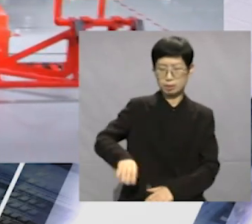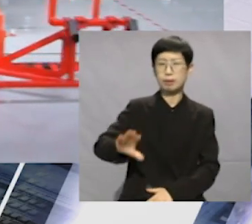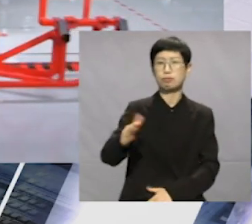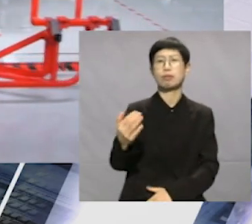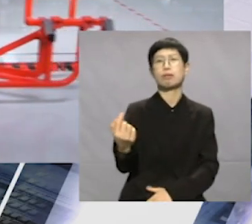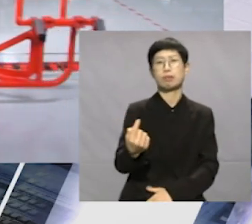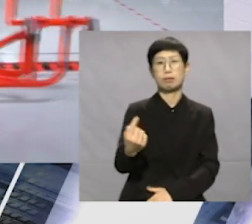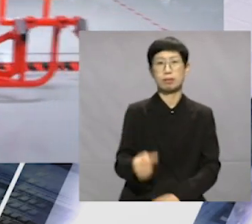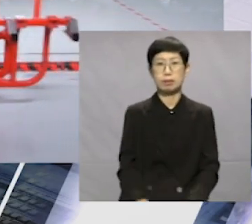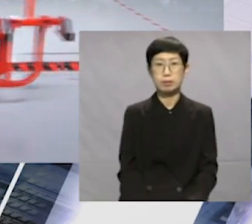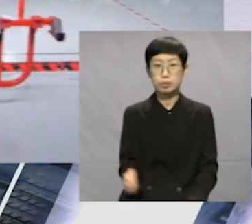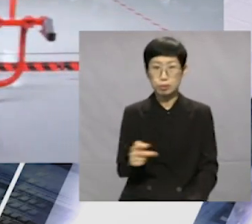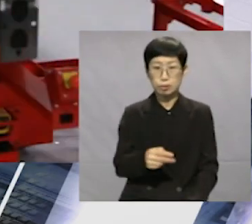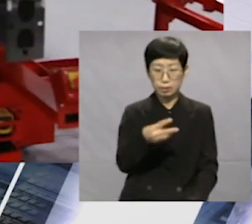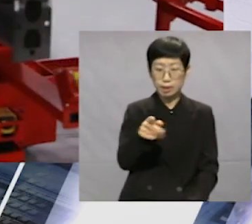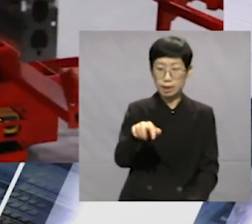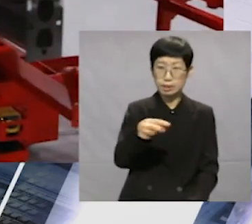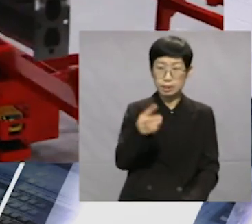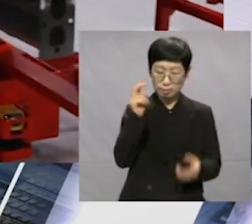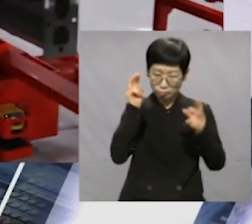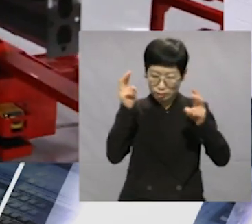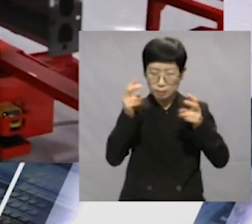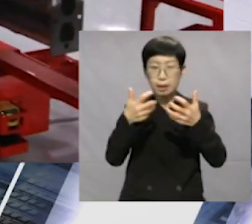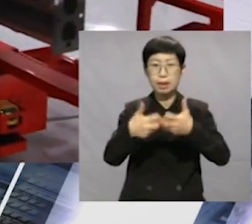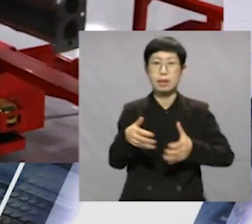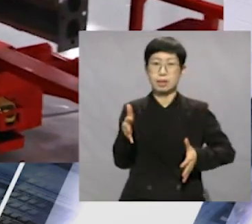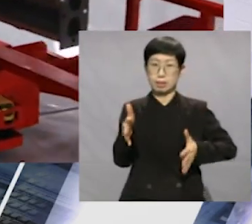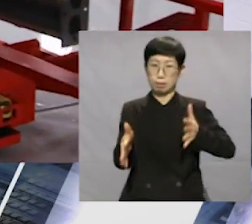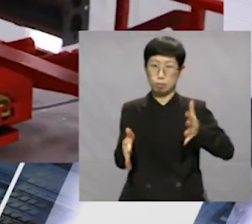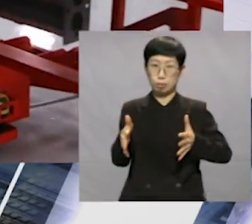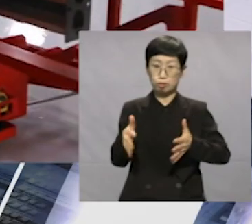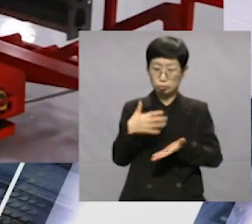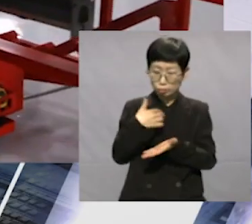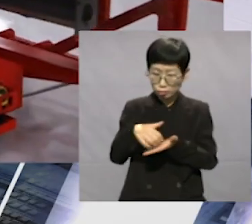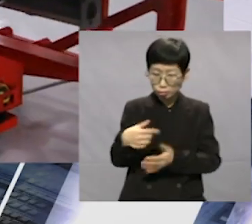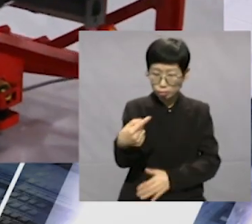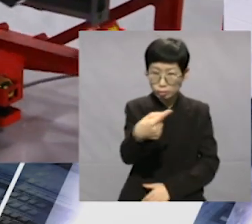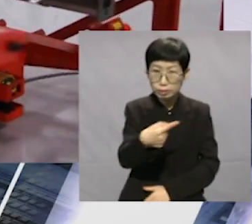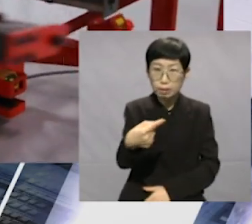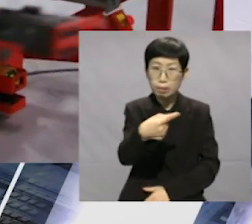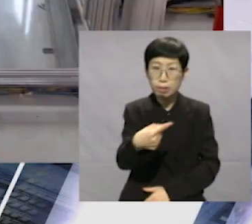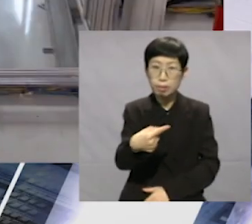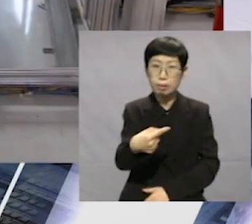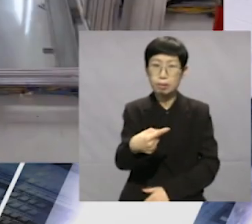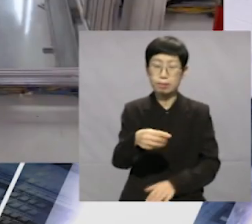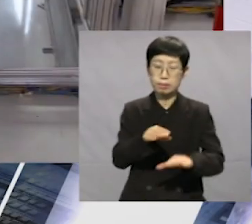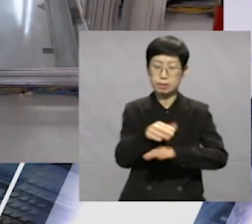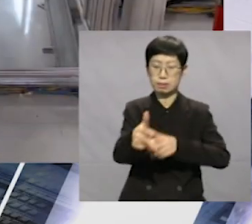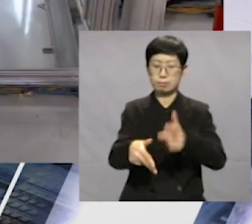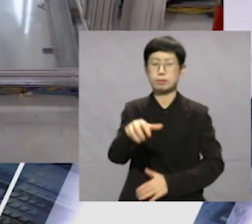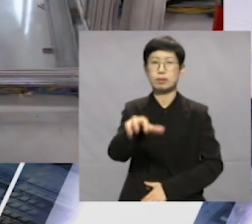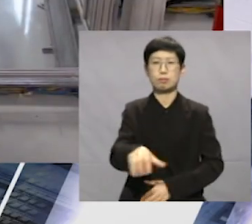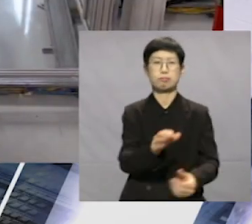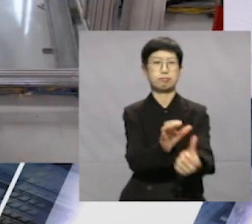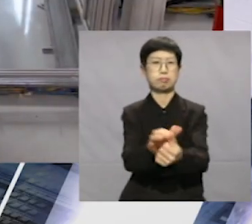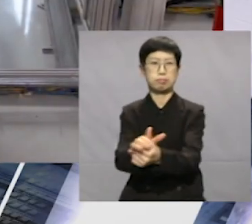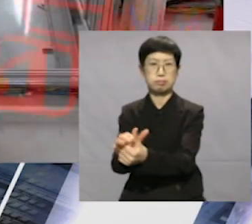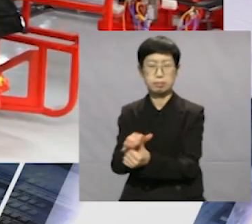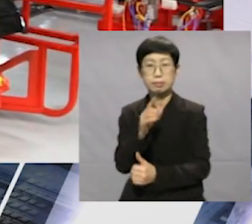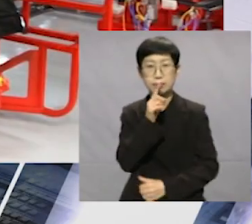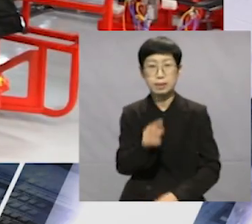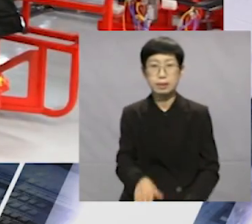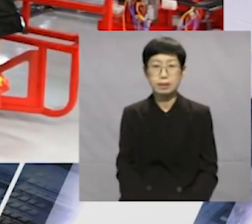이제 테슬라의 옵티머스 로봇이 올해 소량 상생해 가지고 1,000대가량 테슬라 공장에 배치가 된다라고 그래요. 네, 네. 그러니까 테슬라의 자동차를